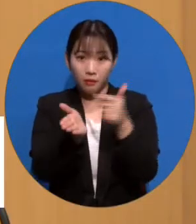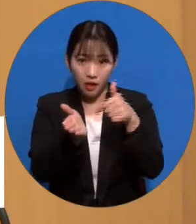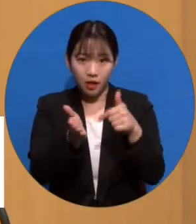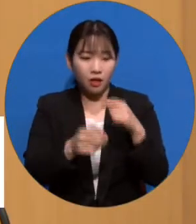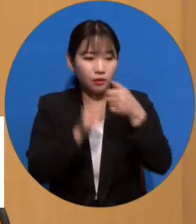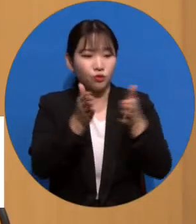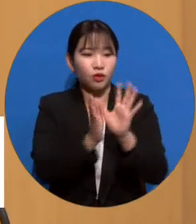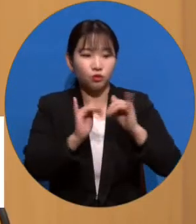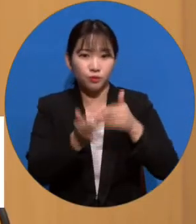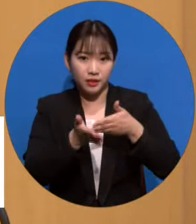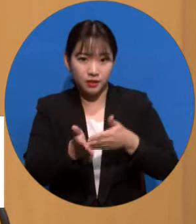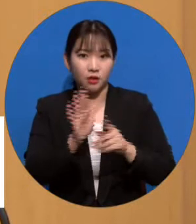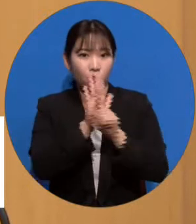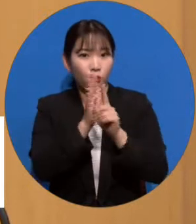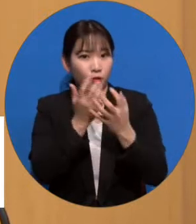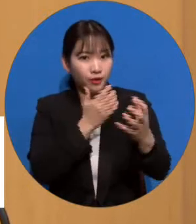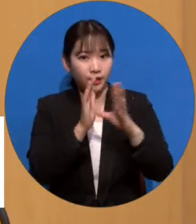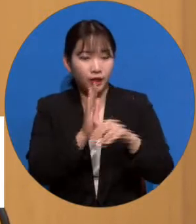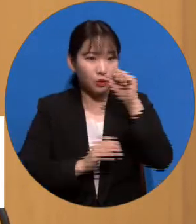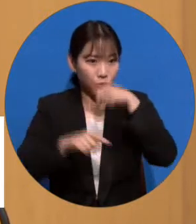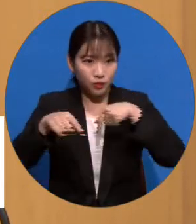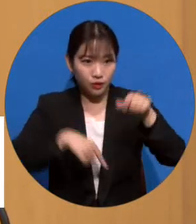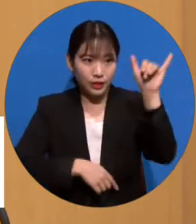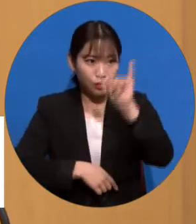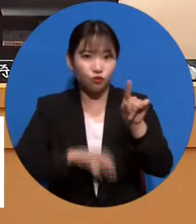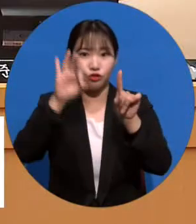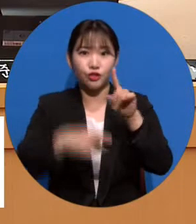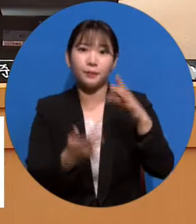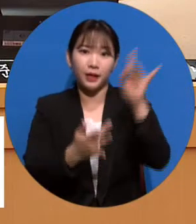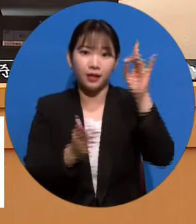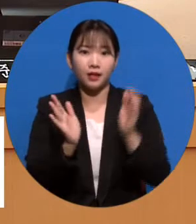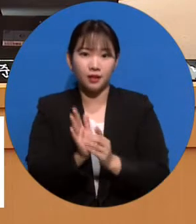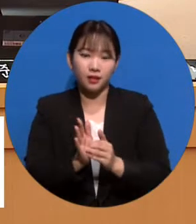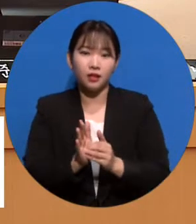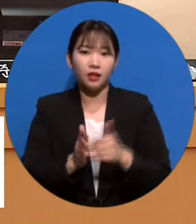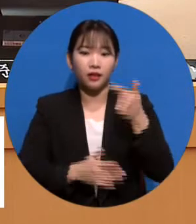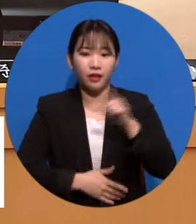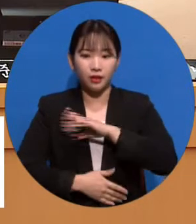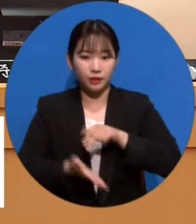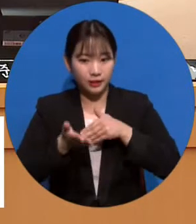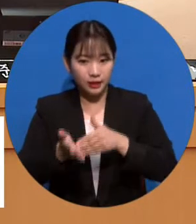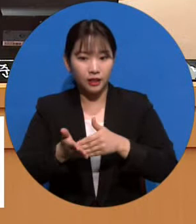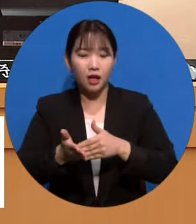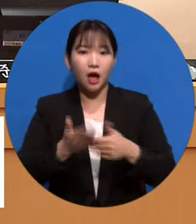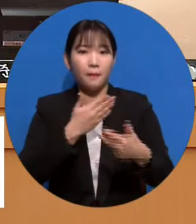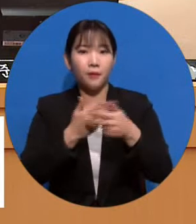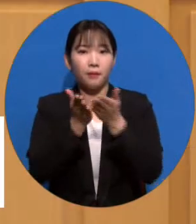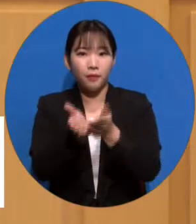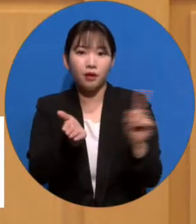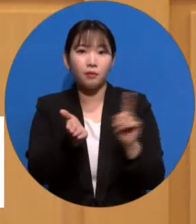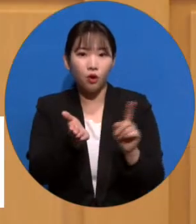민주당 국민제안 공모전에서 좋은 정책 전국 1위로 선정됐습니다. 나 의원이 제안한 전천후